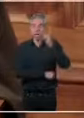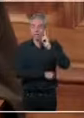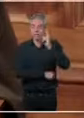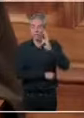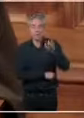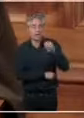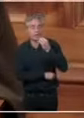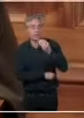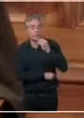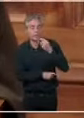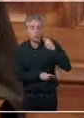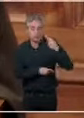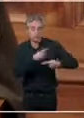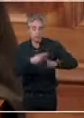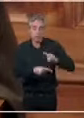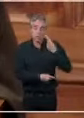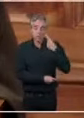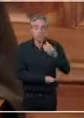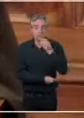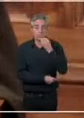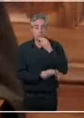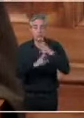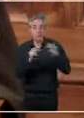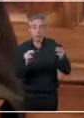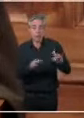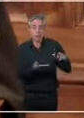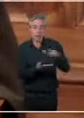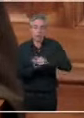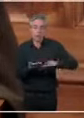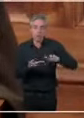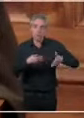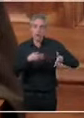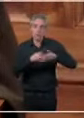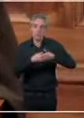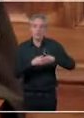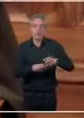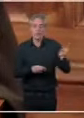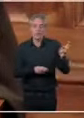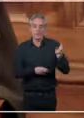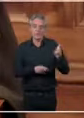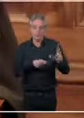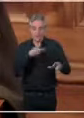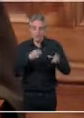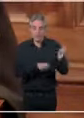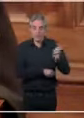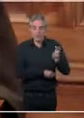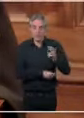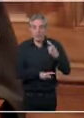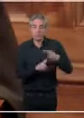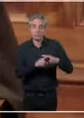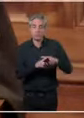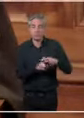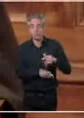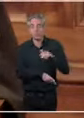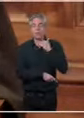alimentaires pour manger sain, local, plus végétal et gourmand.